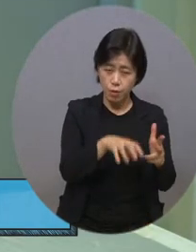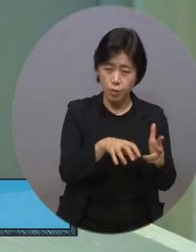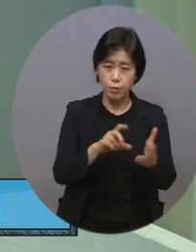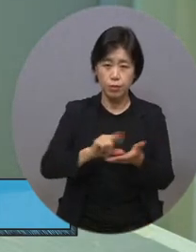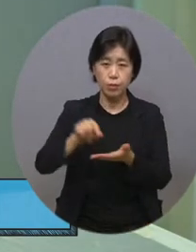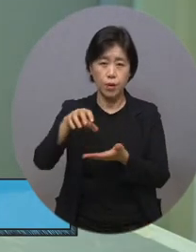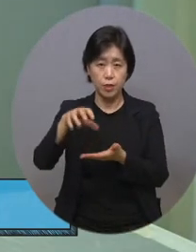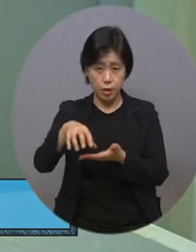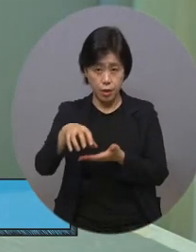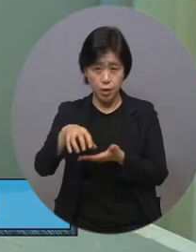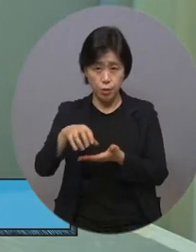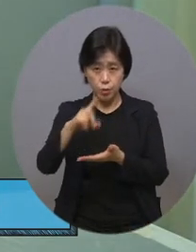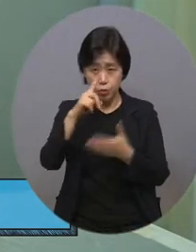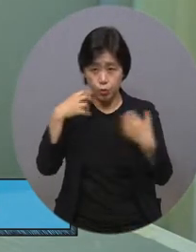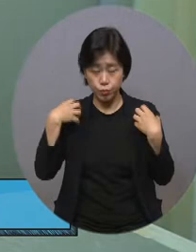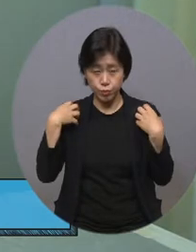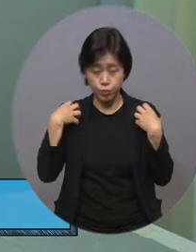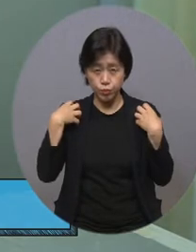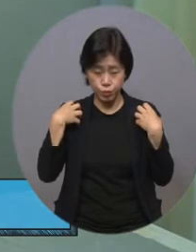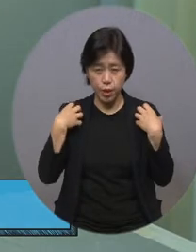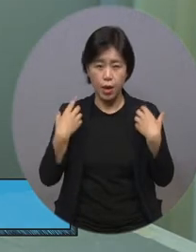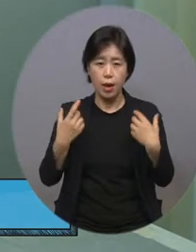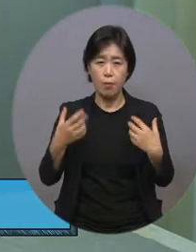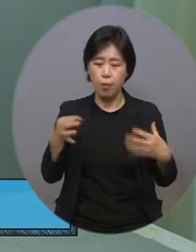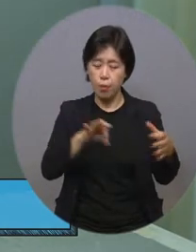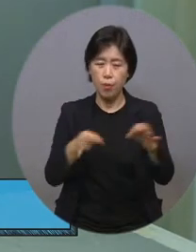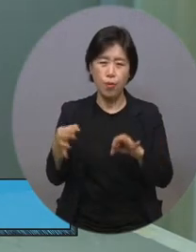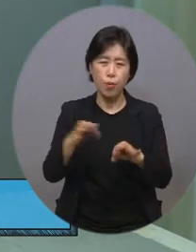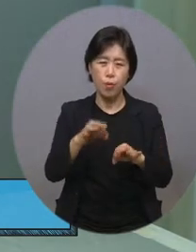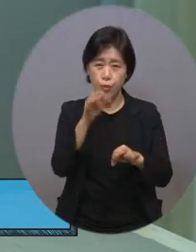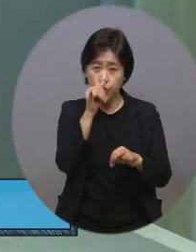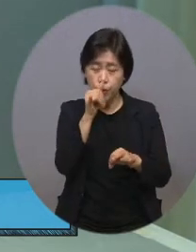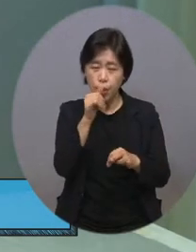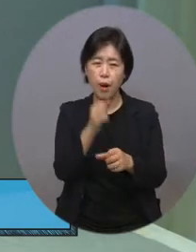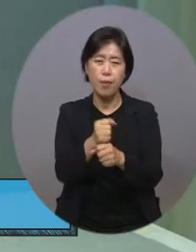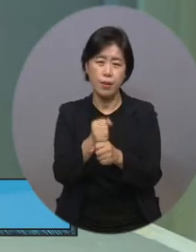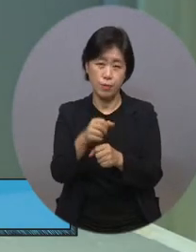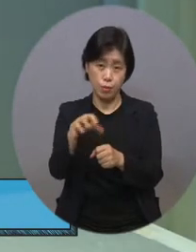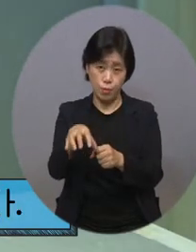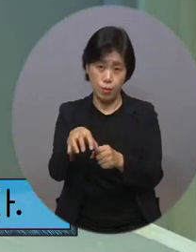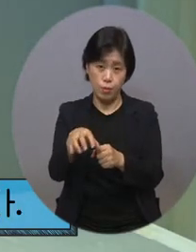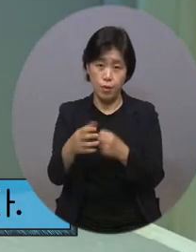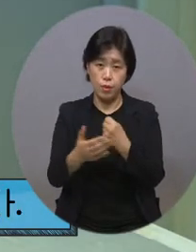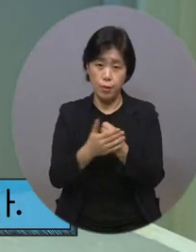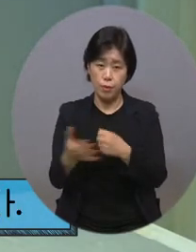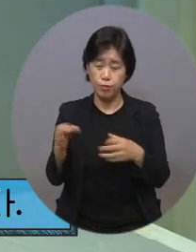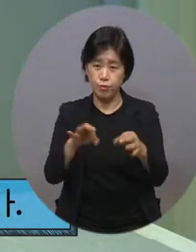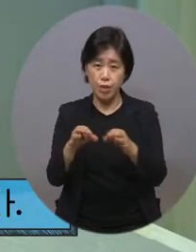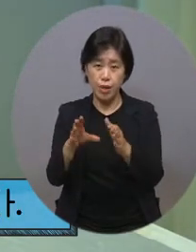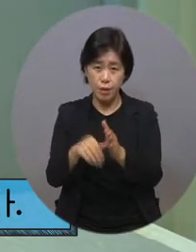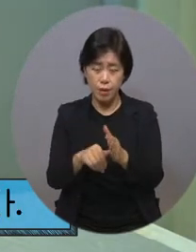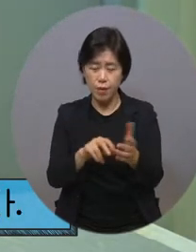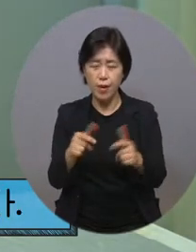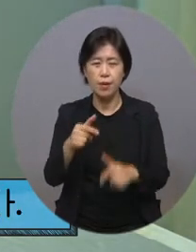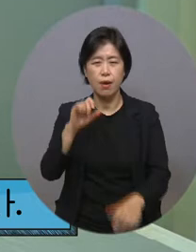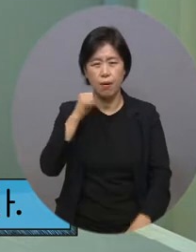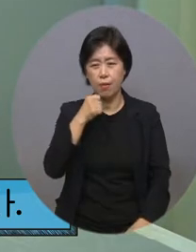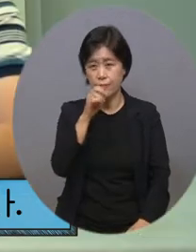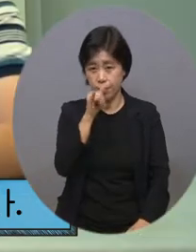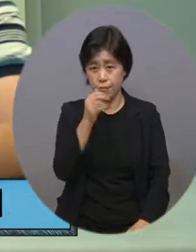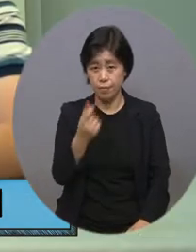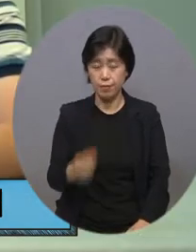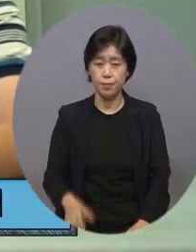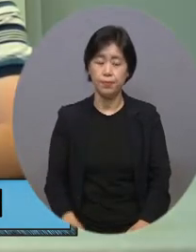또는 공공기관이 이제 출자를 해서 만드는 회사인데 그 출자하는 데 있어서도 여러 가지 애로사항이 있었던 걸로 알고